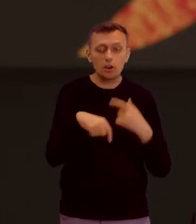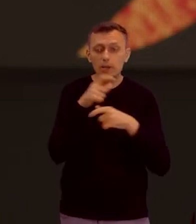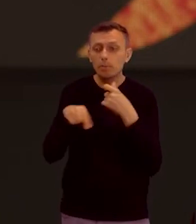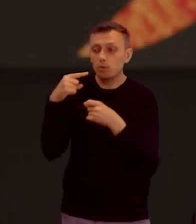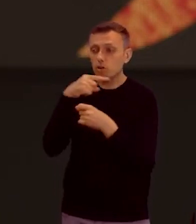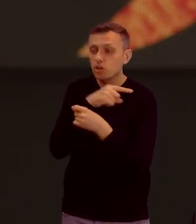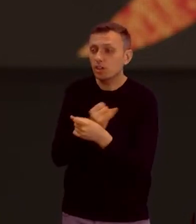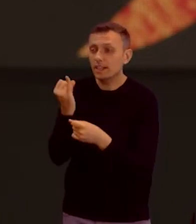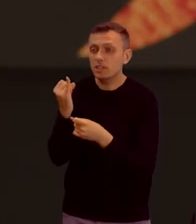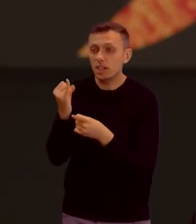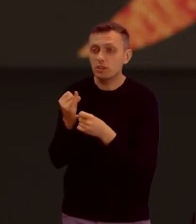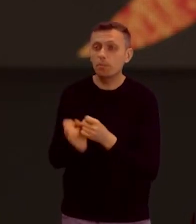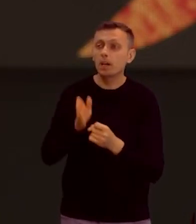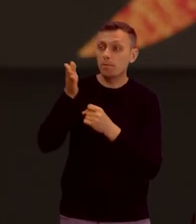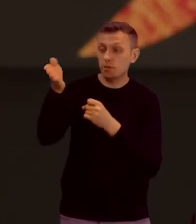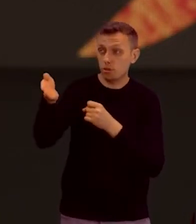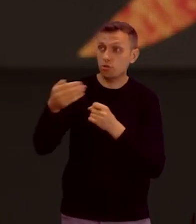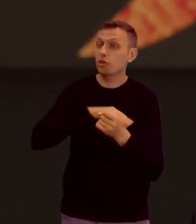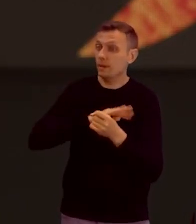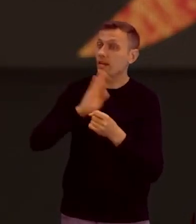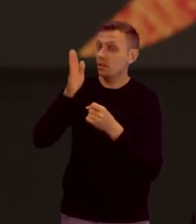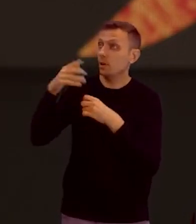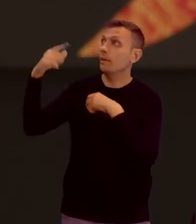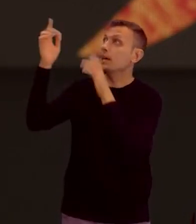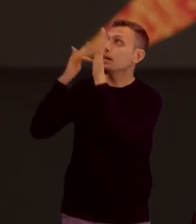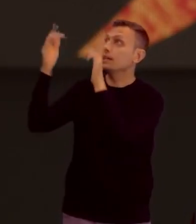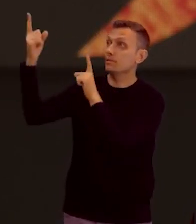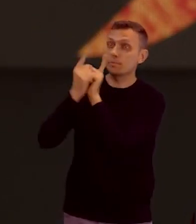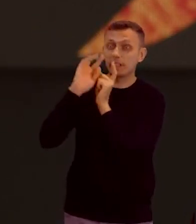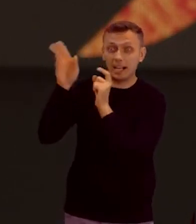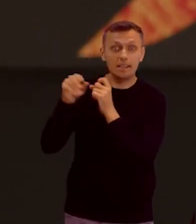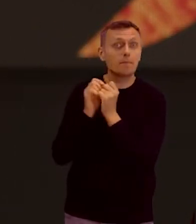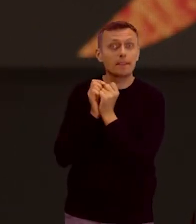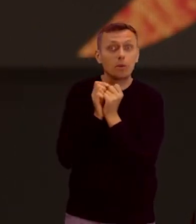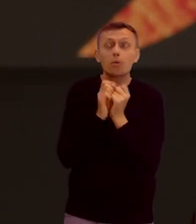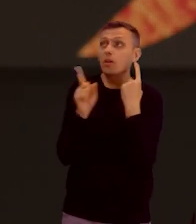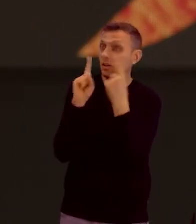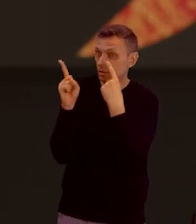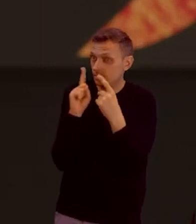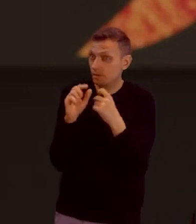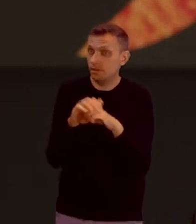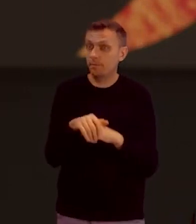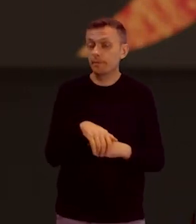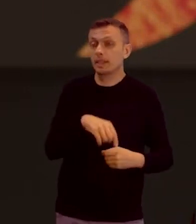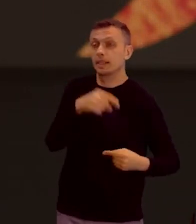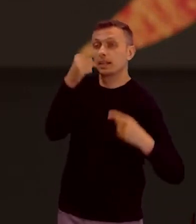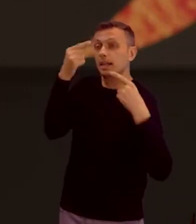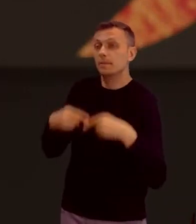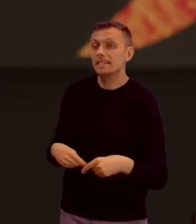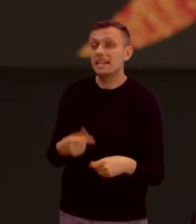odpowiedzą. I po tym wstępie chciałbym, żebyśmy przeszli do dwóch krótkich psalmów. Psalmu 127 i